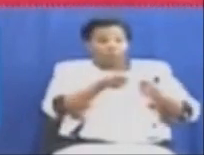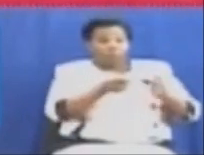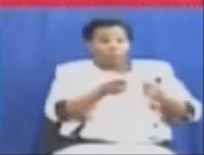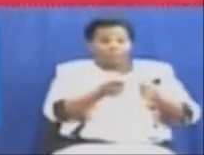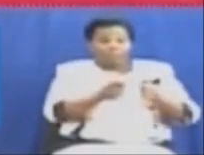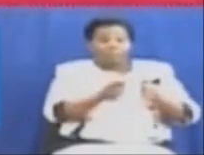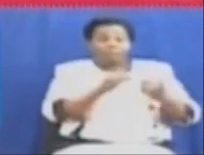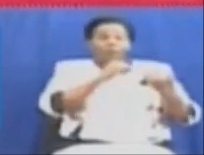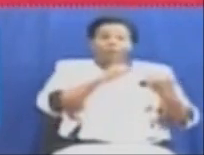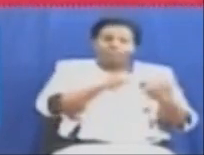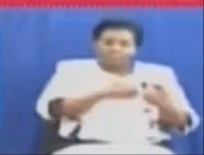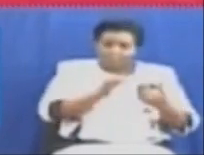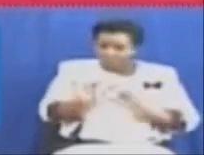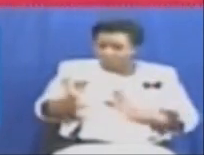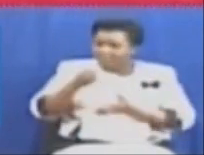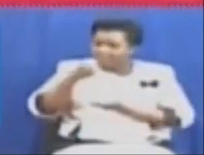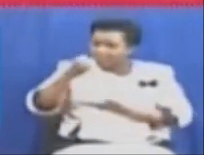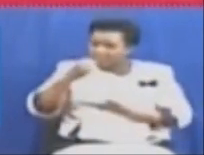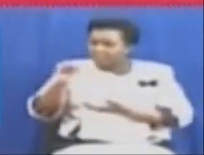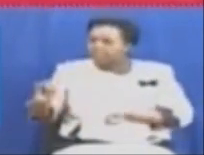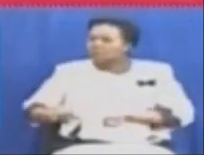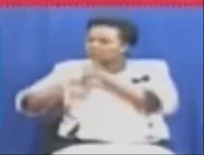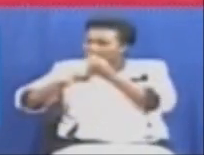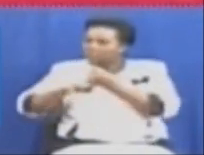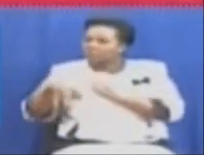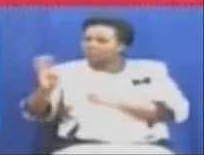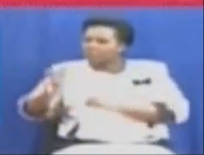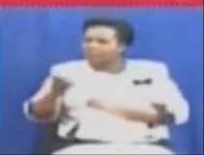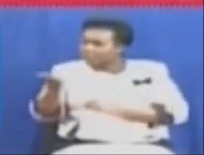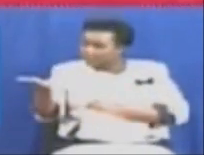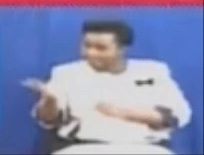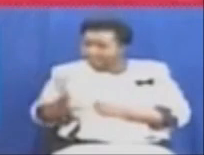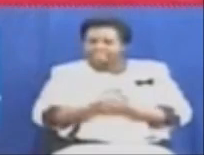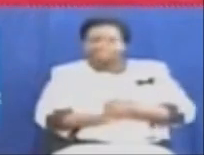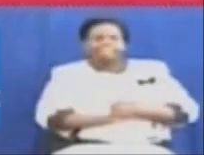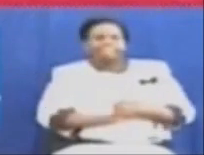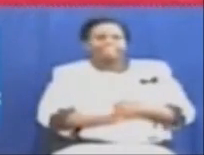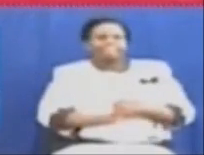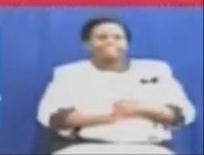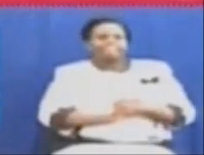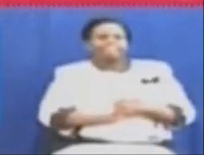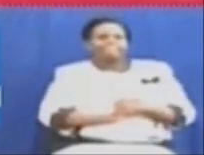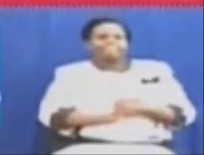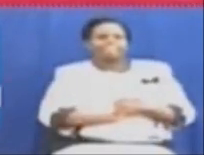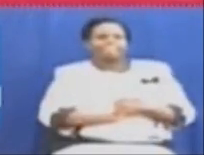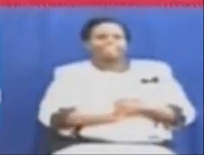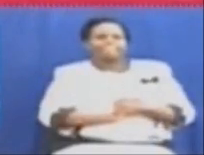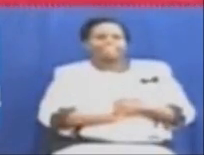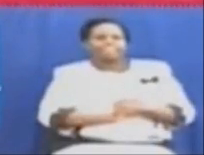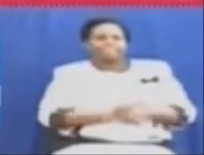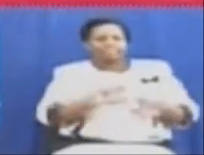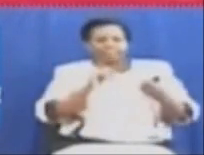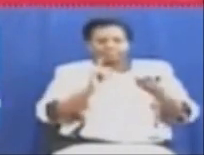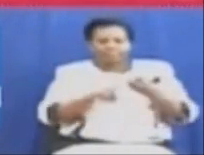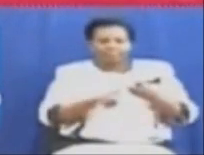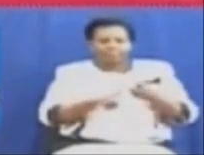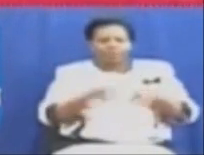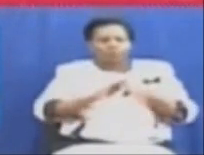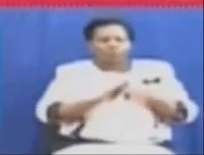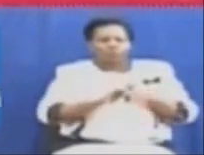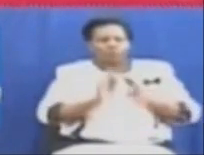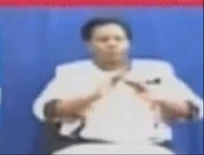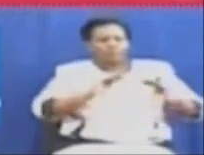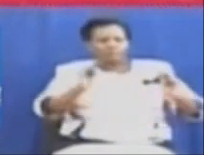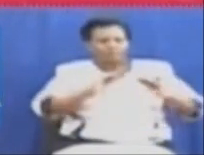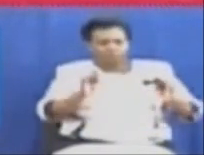ya kuwa yameteuliwa, usimamizi wake na uangalizi unasimamiwa na halmashauri chini ya ulezi wa mwanasheria wa halmashauri zetu. Kwa